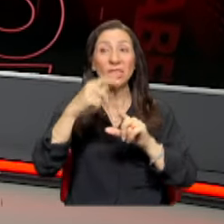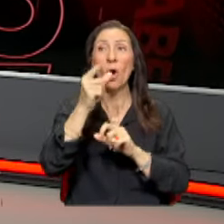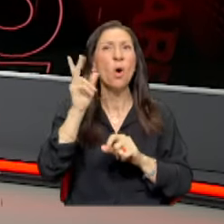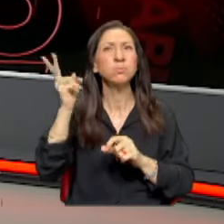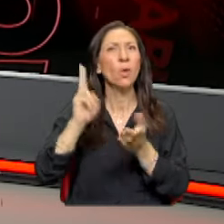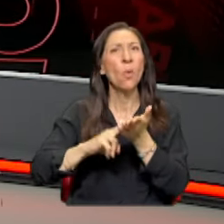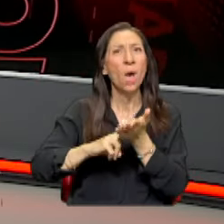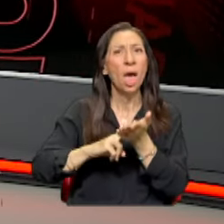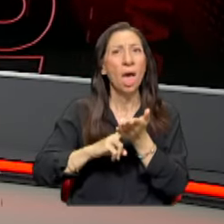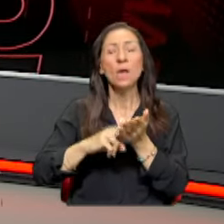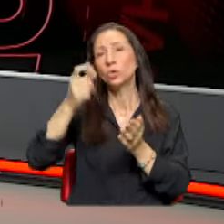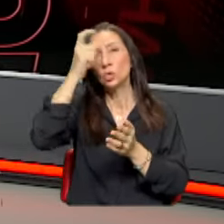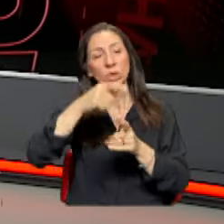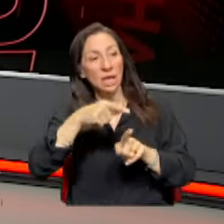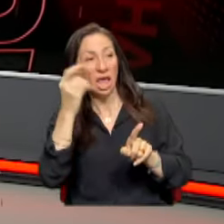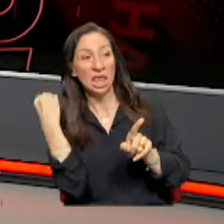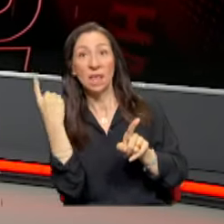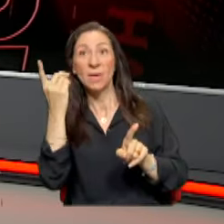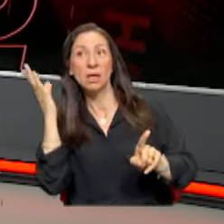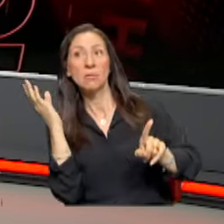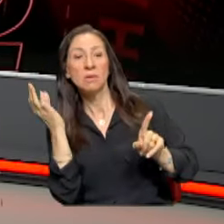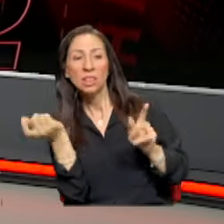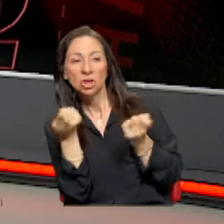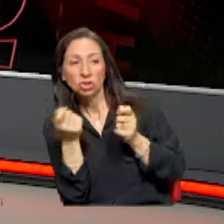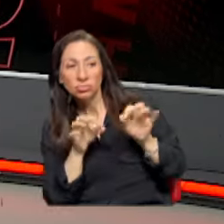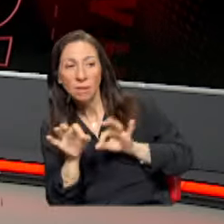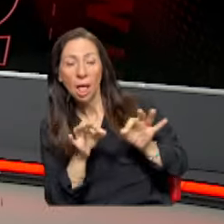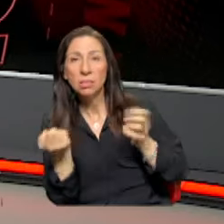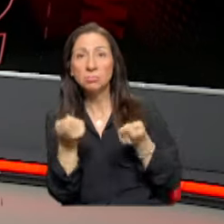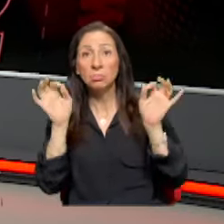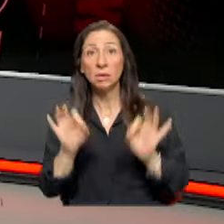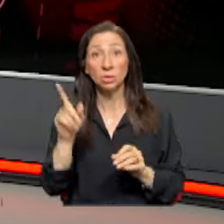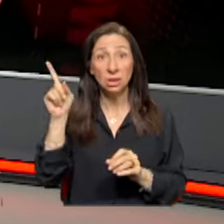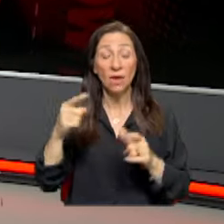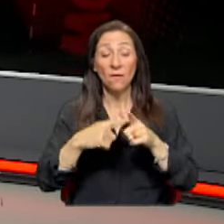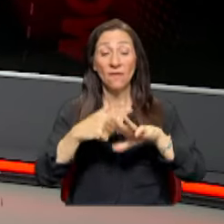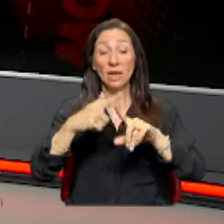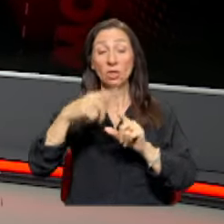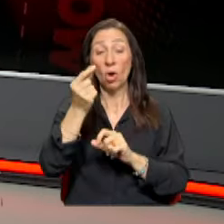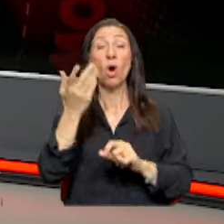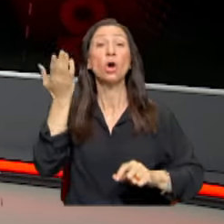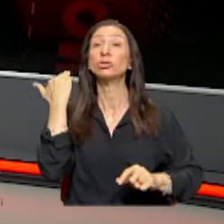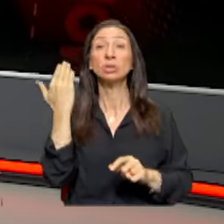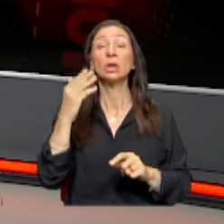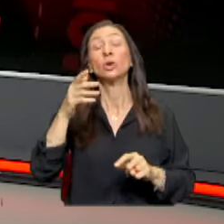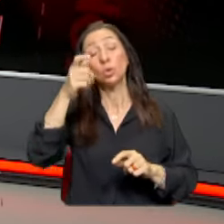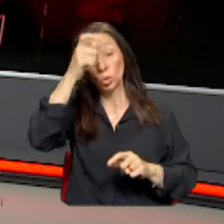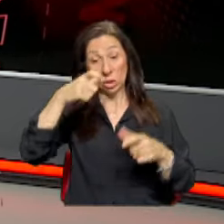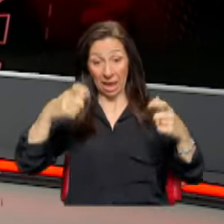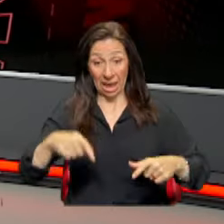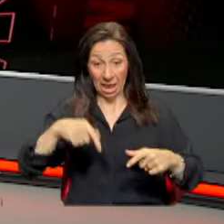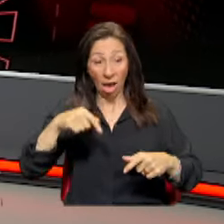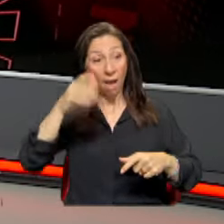örgütü üyelerinin Türkiye aleyhine yeni bir hamlesi ortaya çıktı fetö'cüler Zirve öncesi Türkiye'yi Amerikan